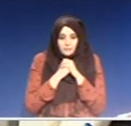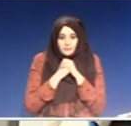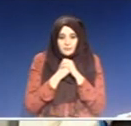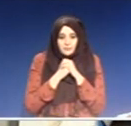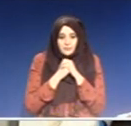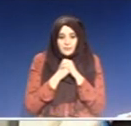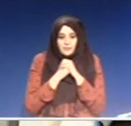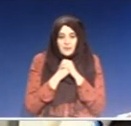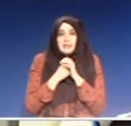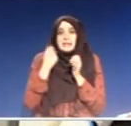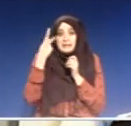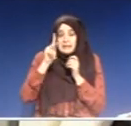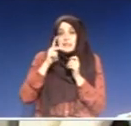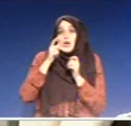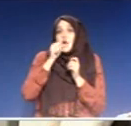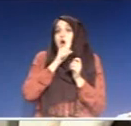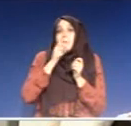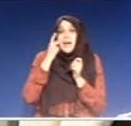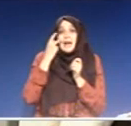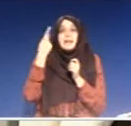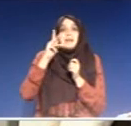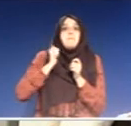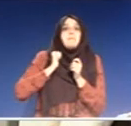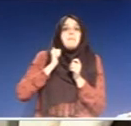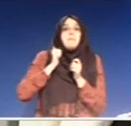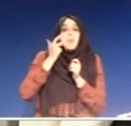نعم جديك من مين يموت؟ يموت